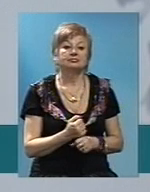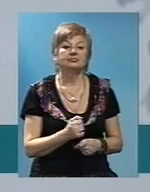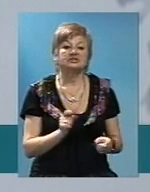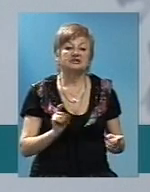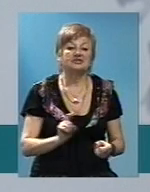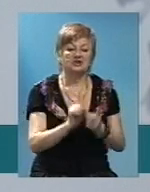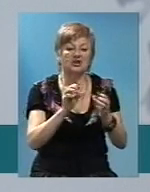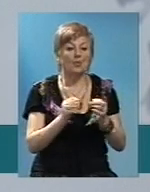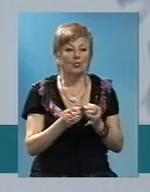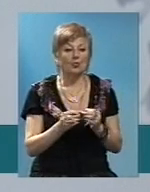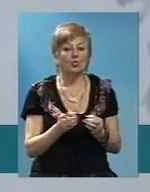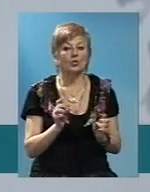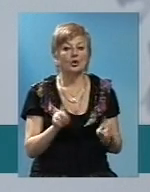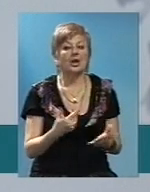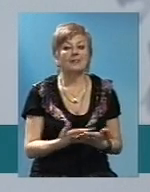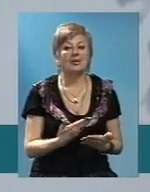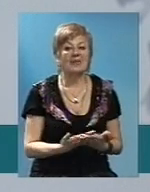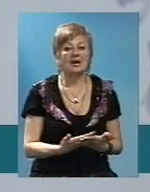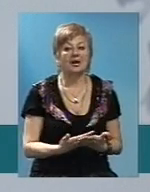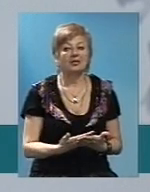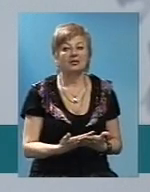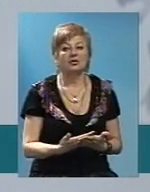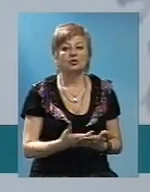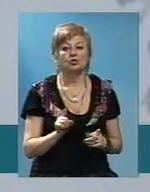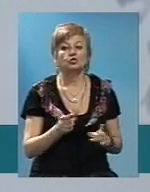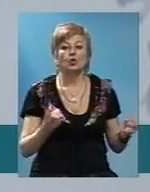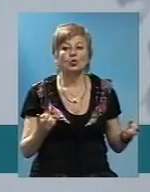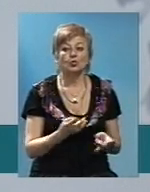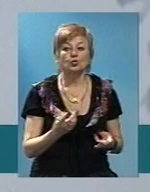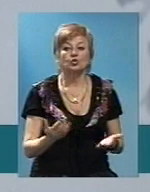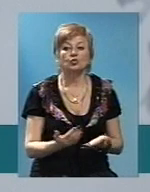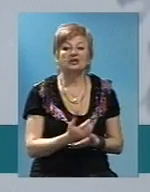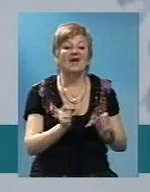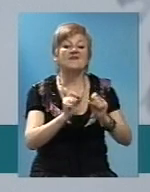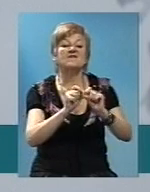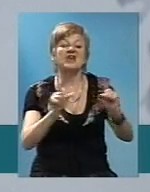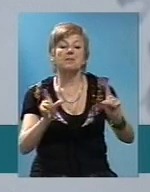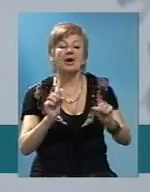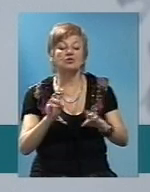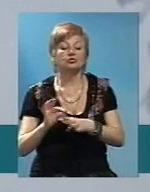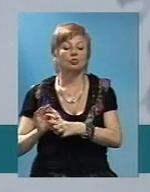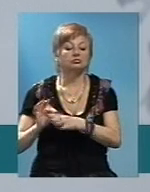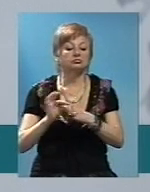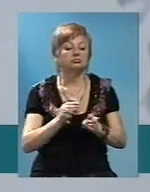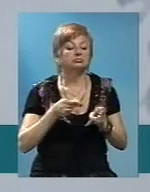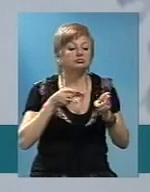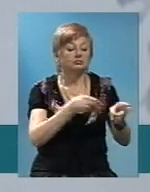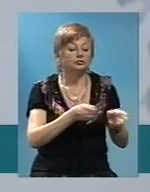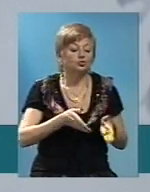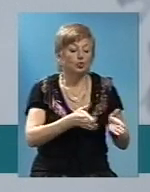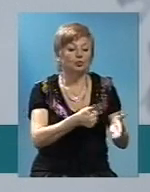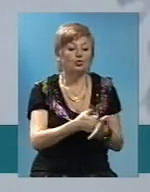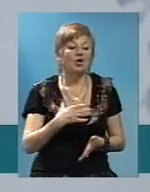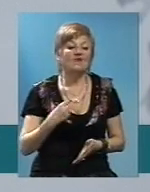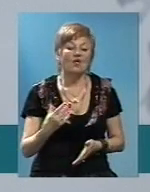зустрічаєш такі проблеми, як, наприклад, що треба знайти спочатку фірму, яка довезе тебе від Ворохти до Львова, і